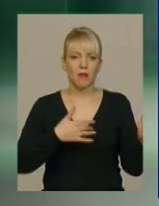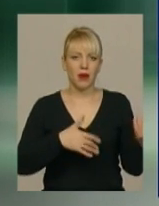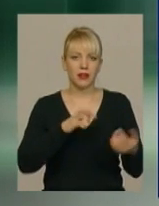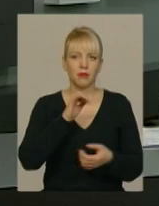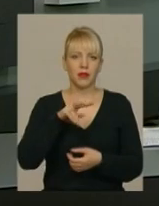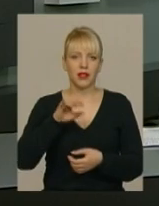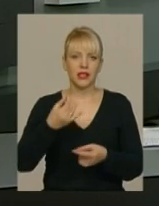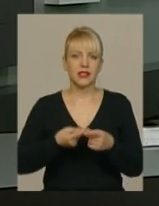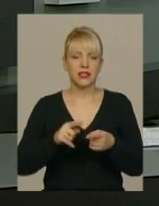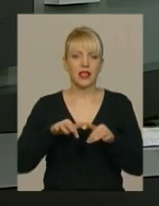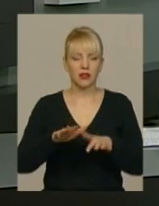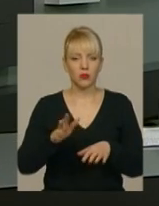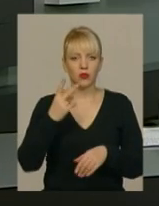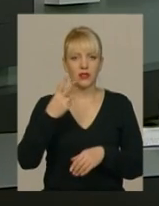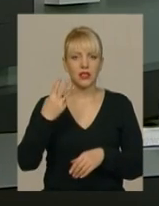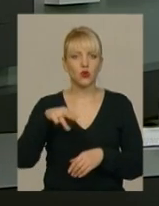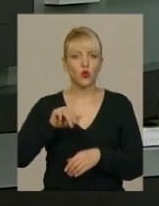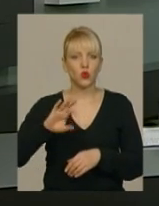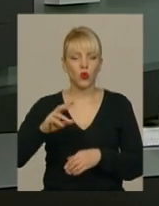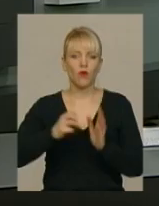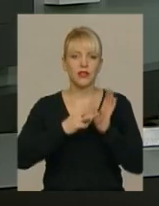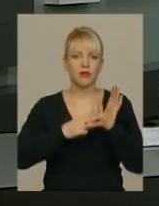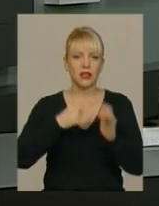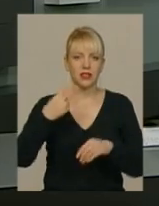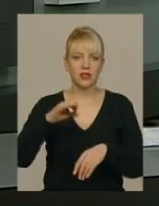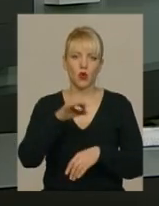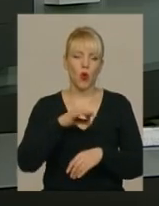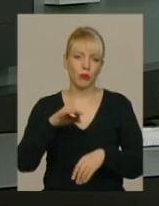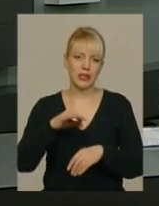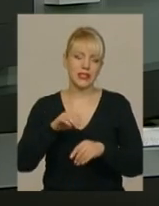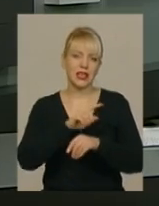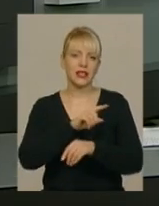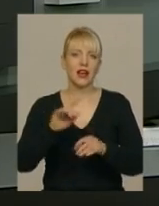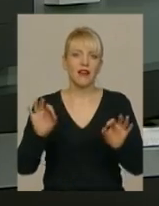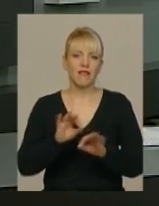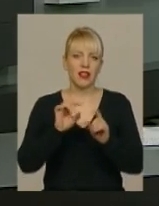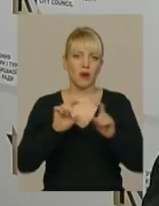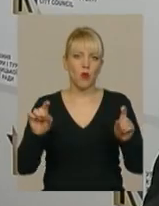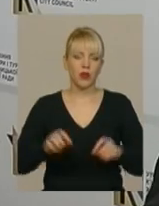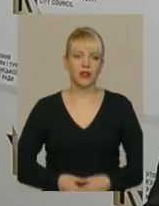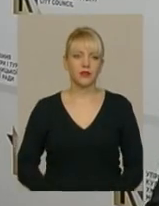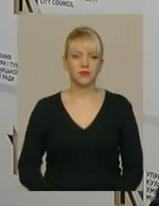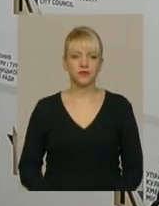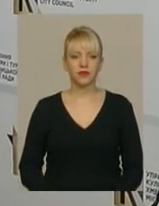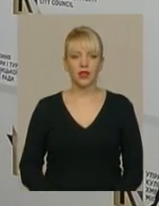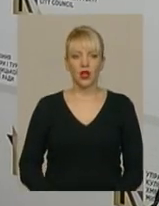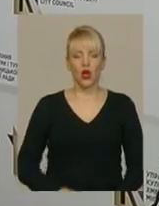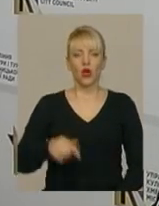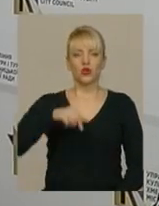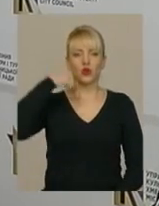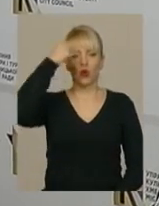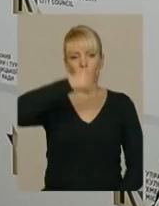Білий. Відбудеться захід 23 лютого о 18.30 в обласній філармонії. Вхід вільний. Цього року ми